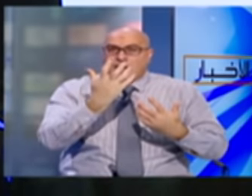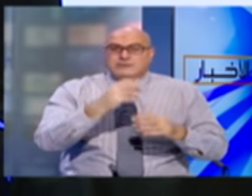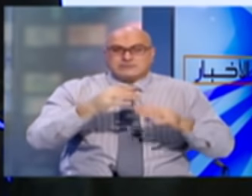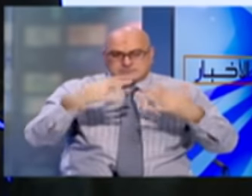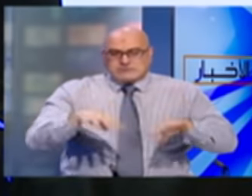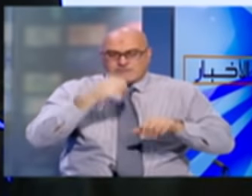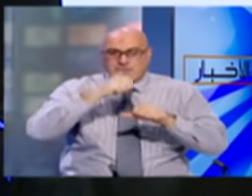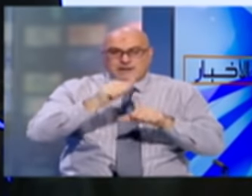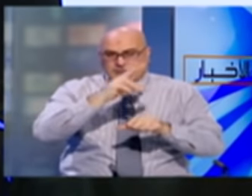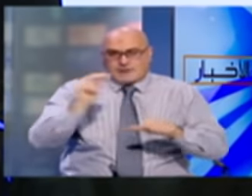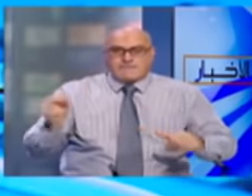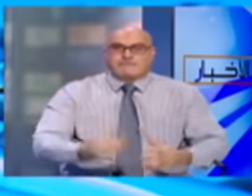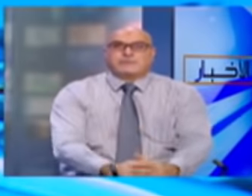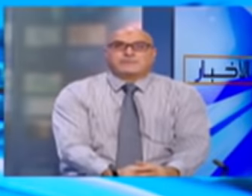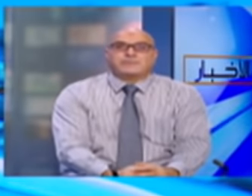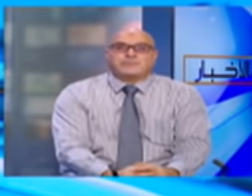19 مريض في العناية المركزة.